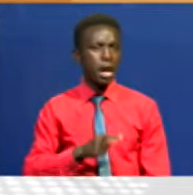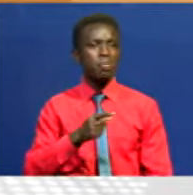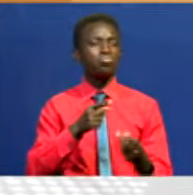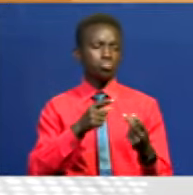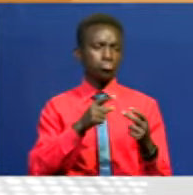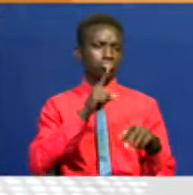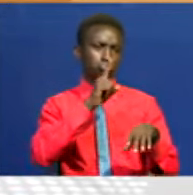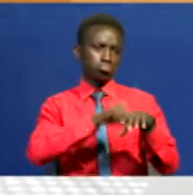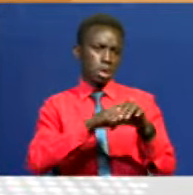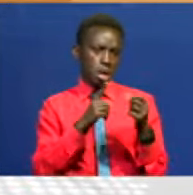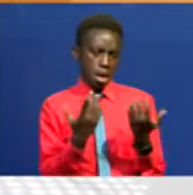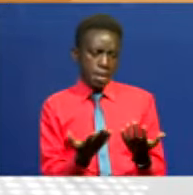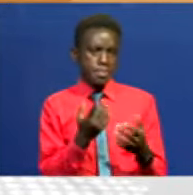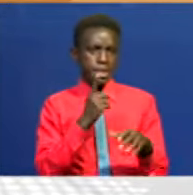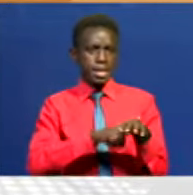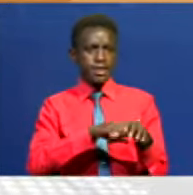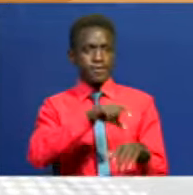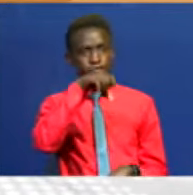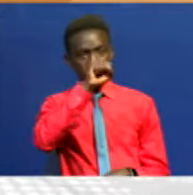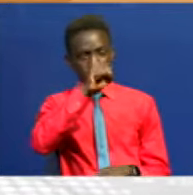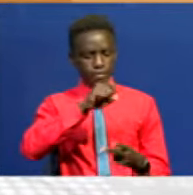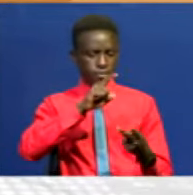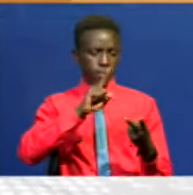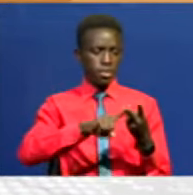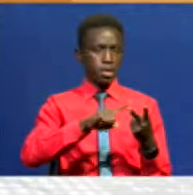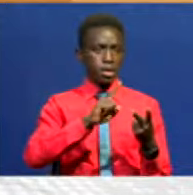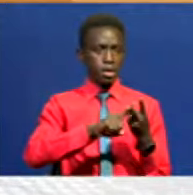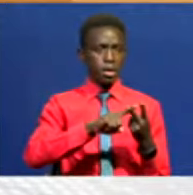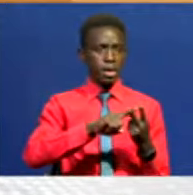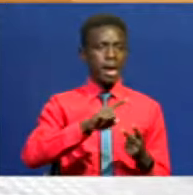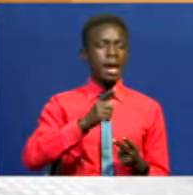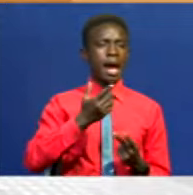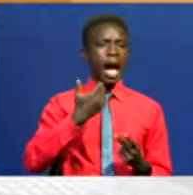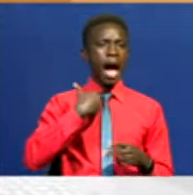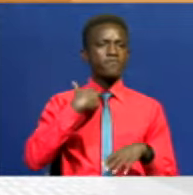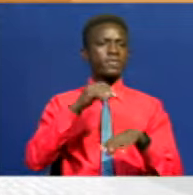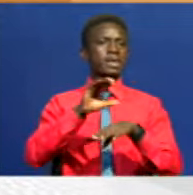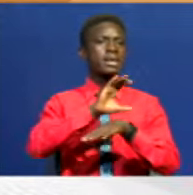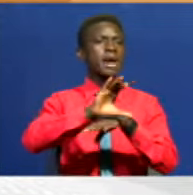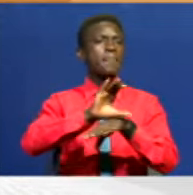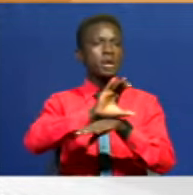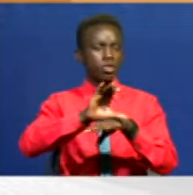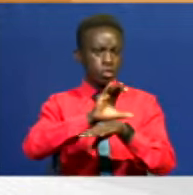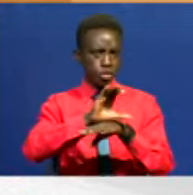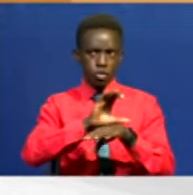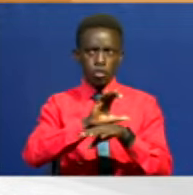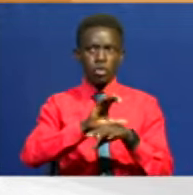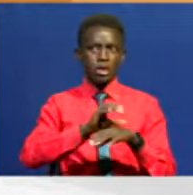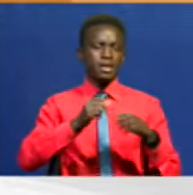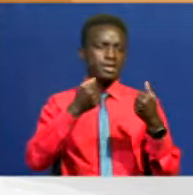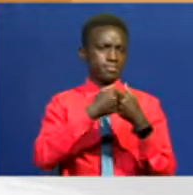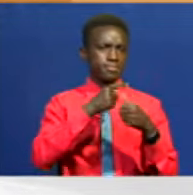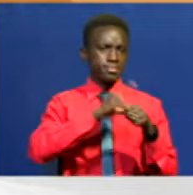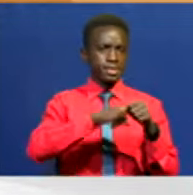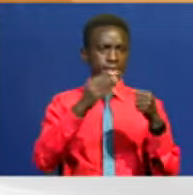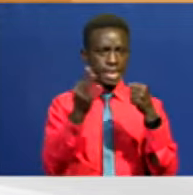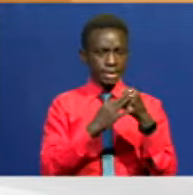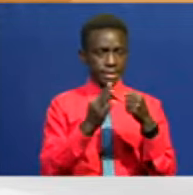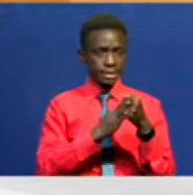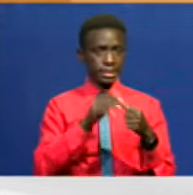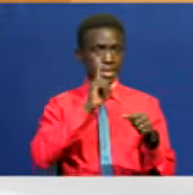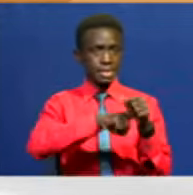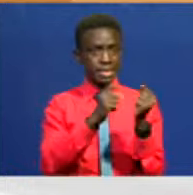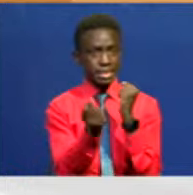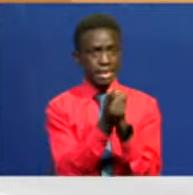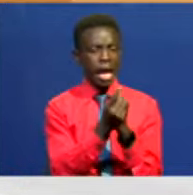pia Cameroon dhidi ya Guinea itakuwa mwendo wa saa 2 usiku. Kisha saa 5 tutakuwa na mechi